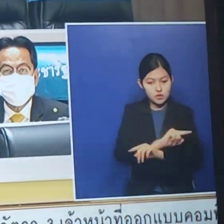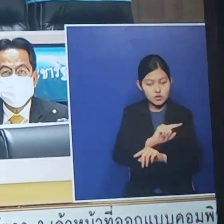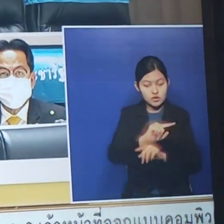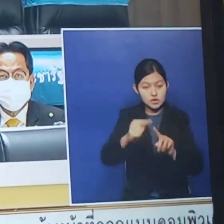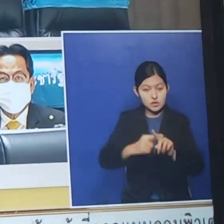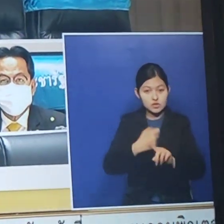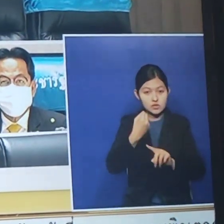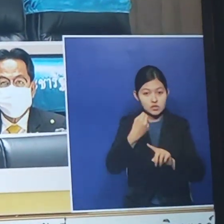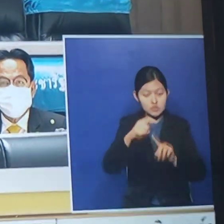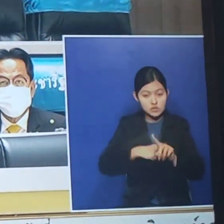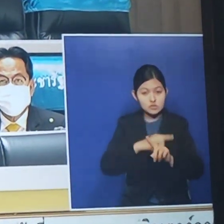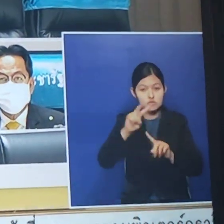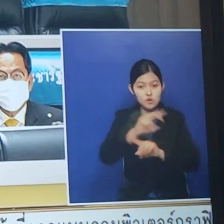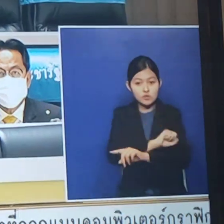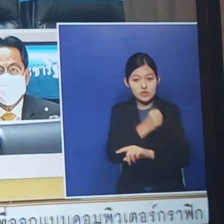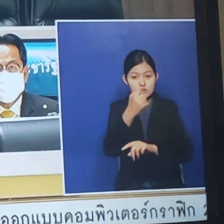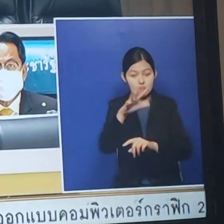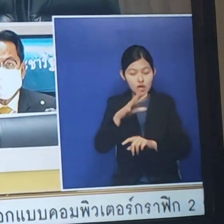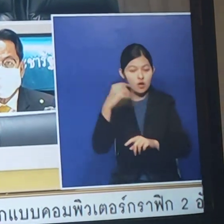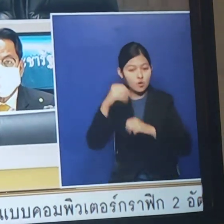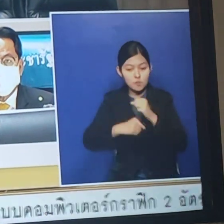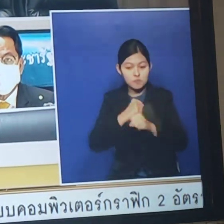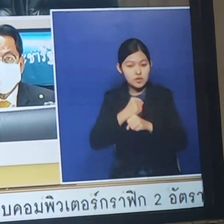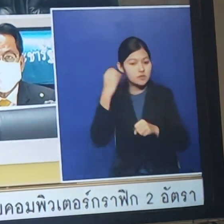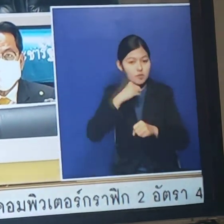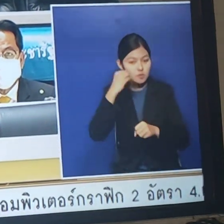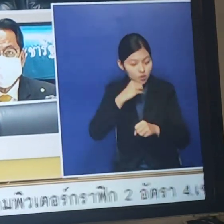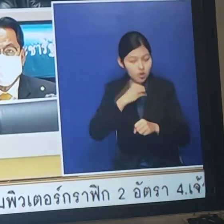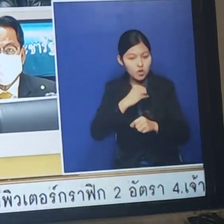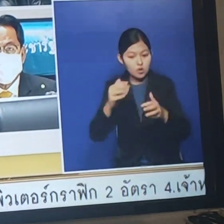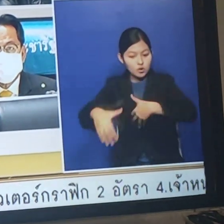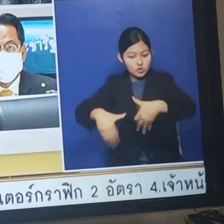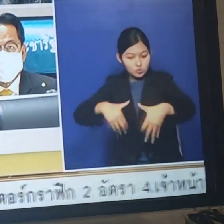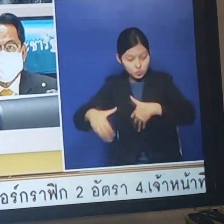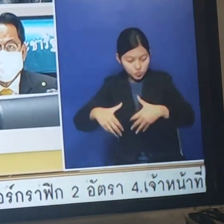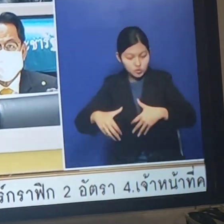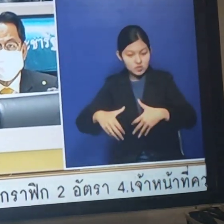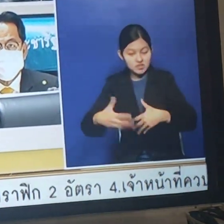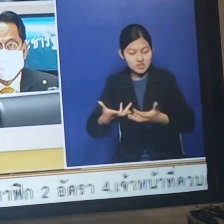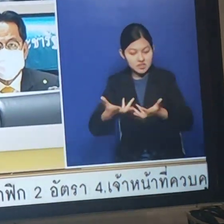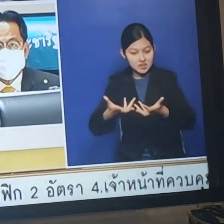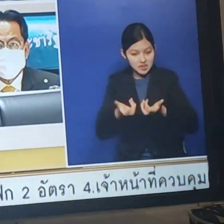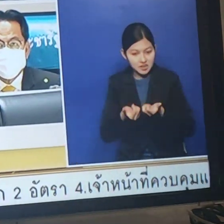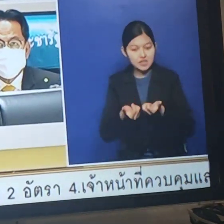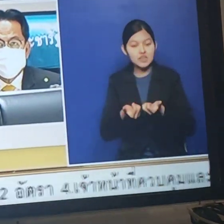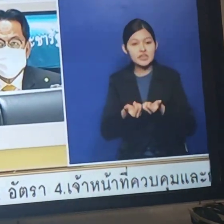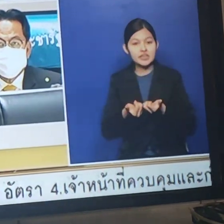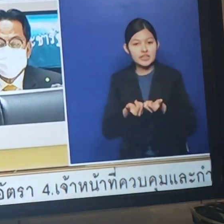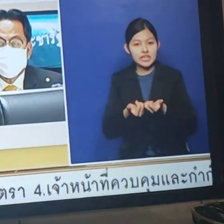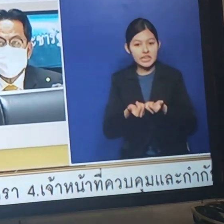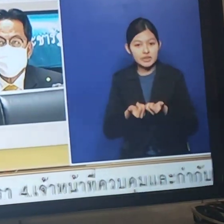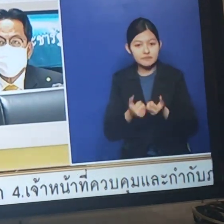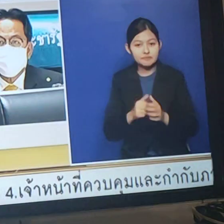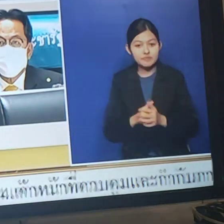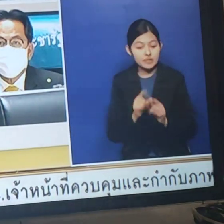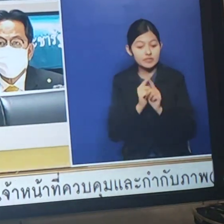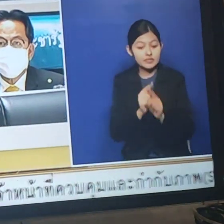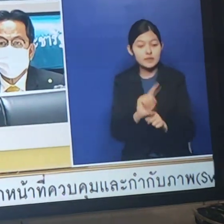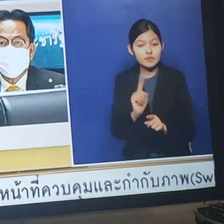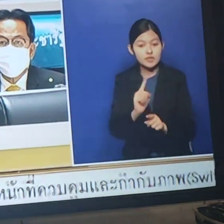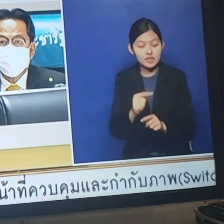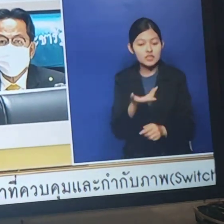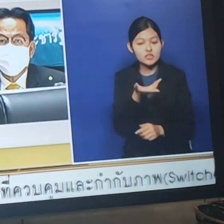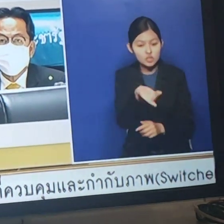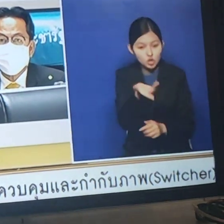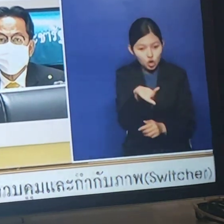ของทุกปีพี่น้องก็จะได้รับผลประโยชน์ตามที่ได้ขอร้องน